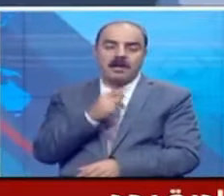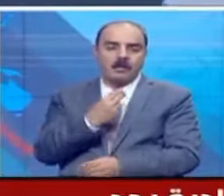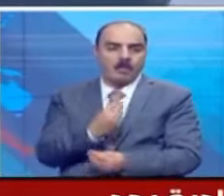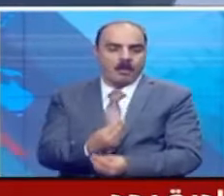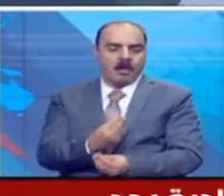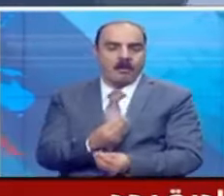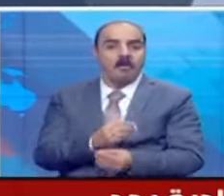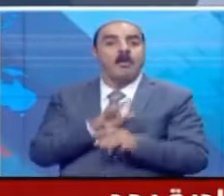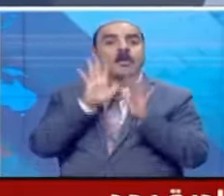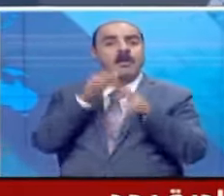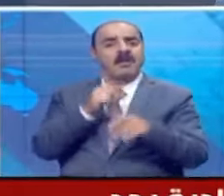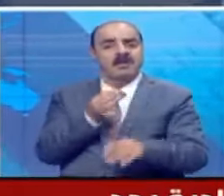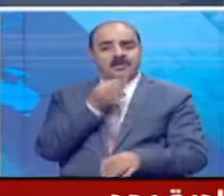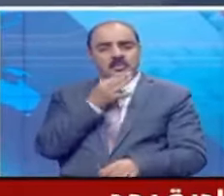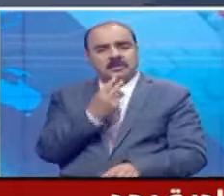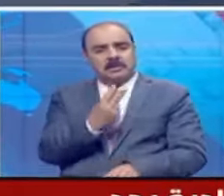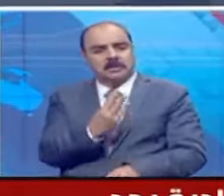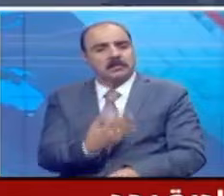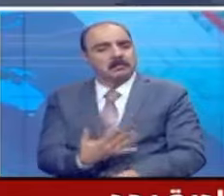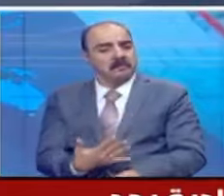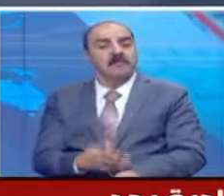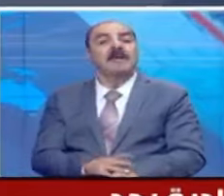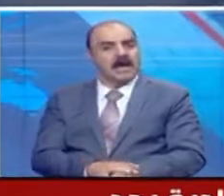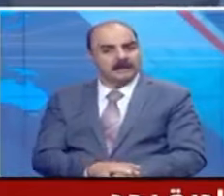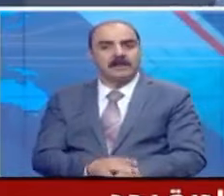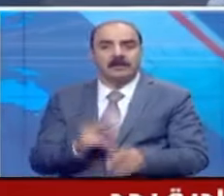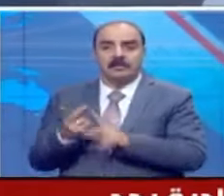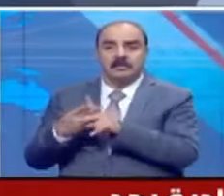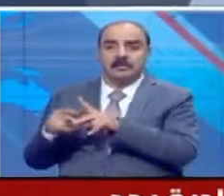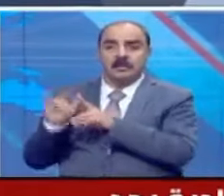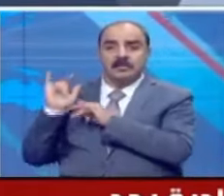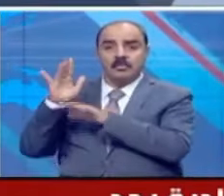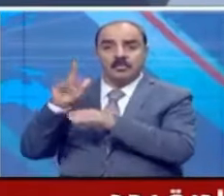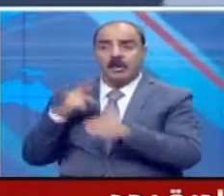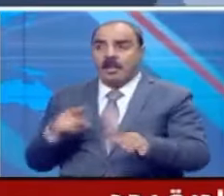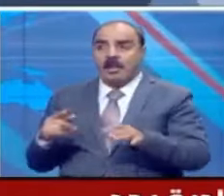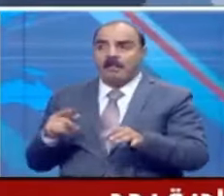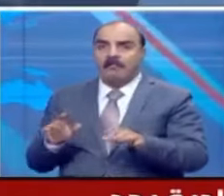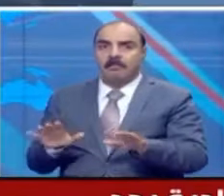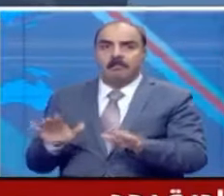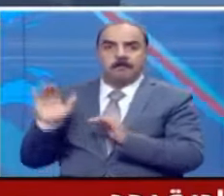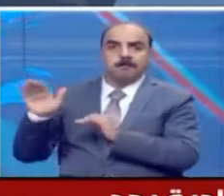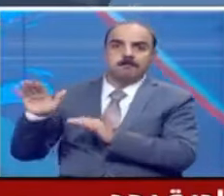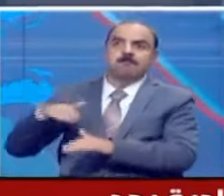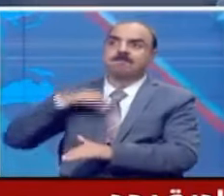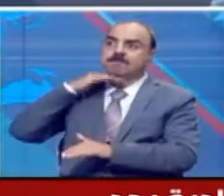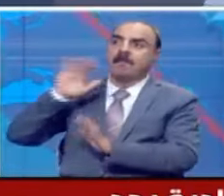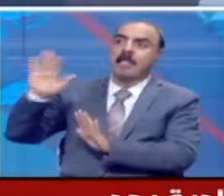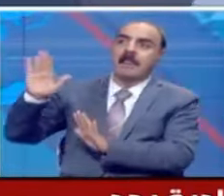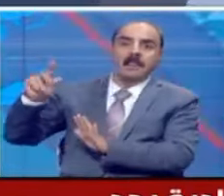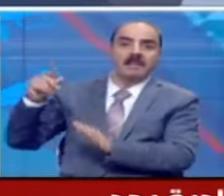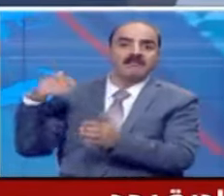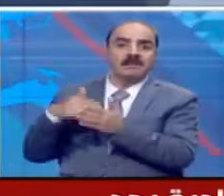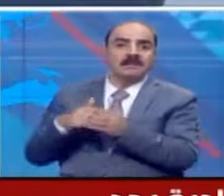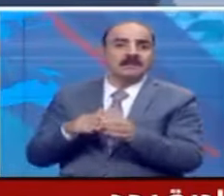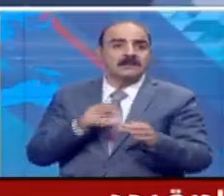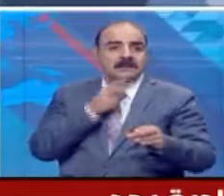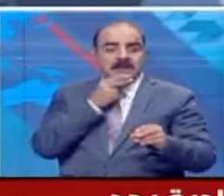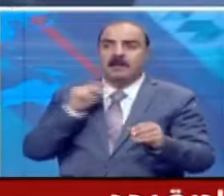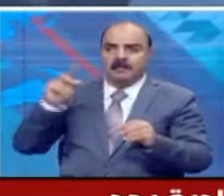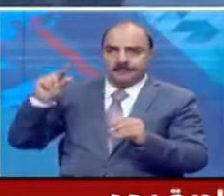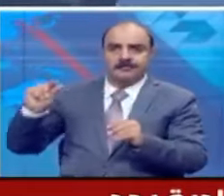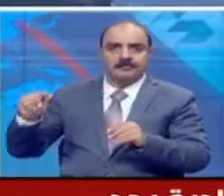الدولة باتجاه ضبط الأسواق. يعني المواطن ليه دور في ضبط السوق بأنه هو يحصل على السلع اللي